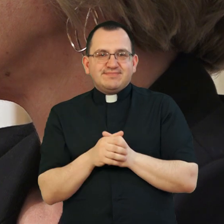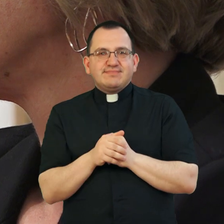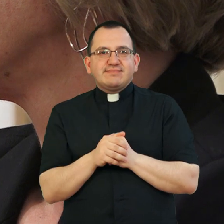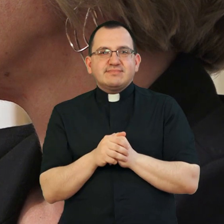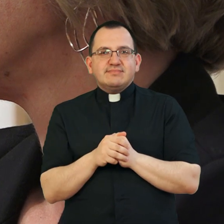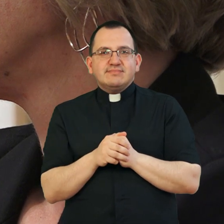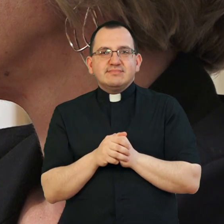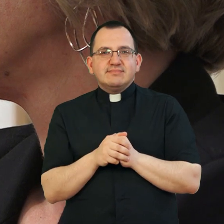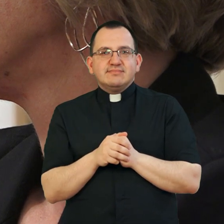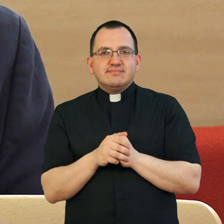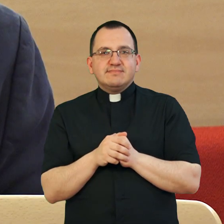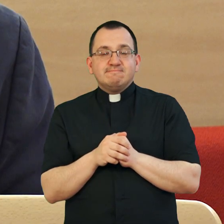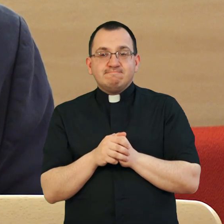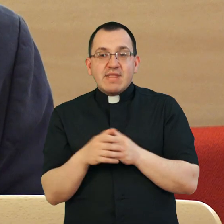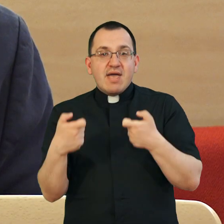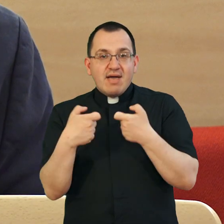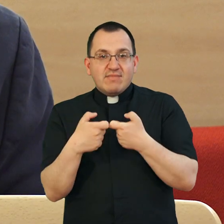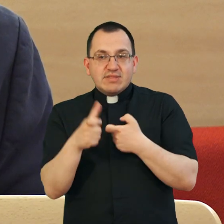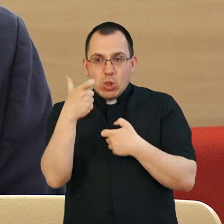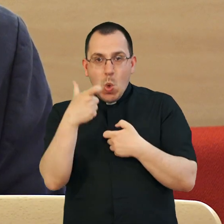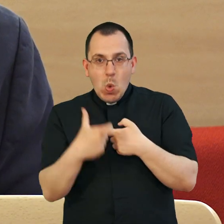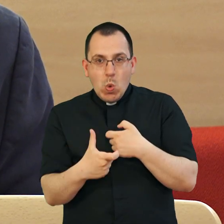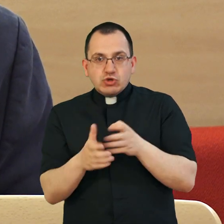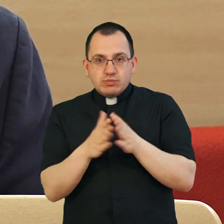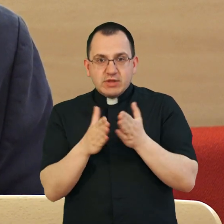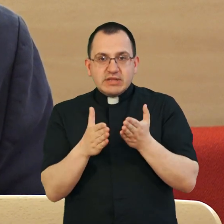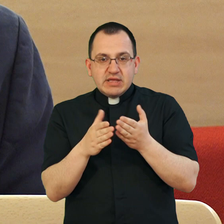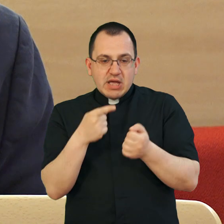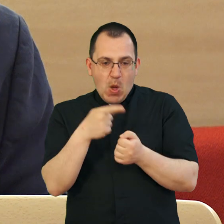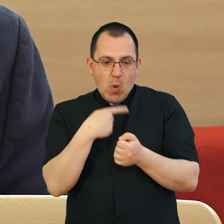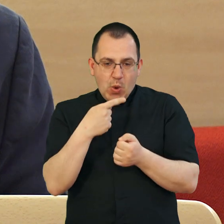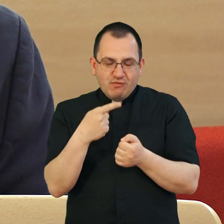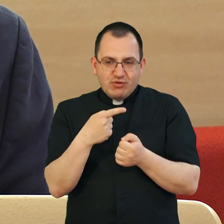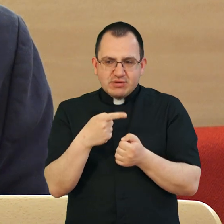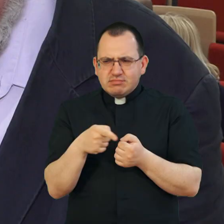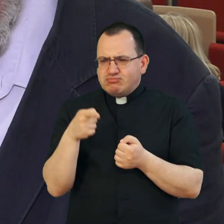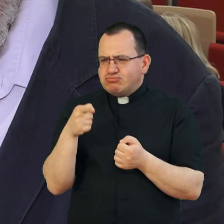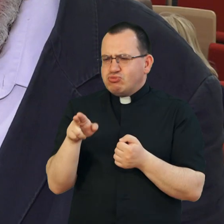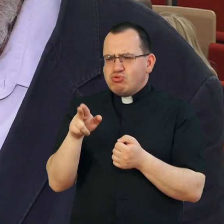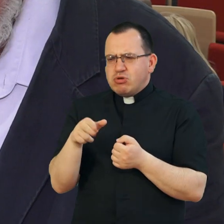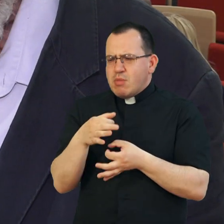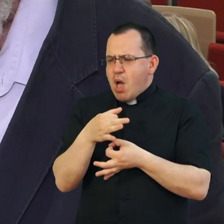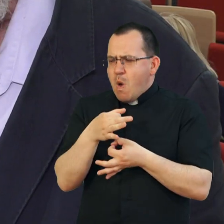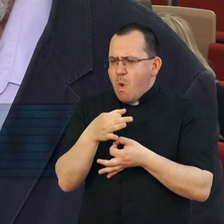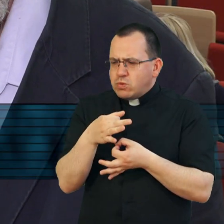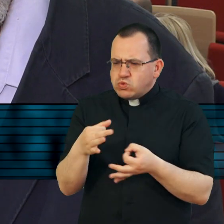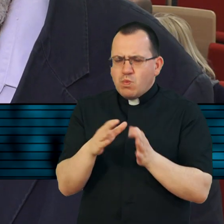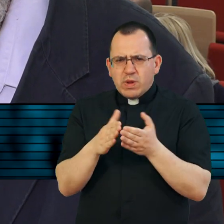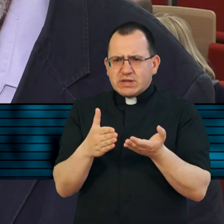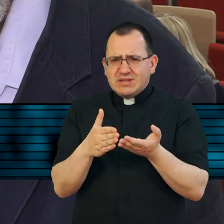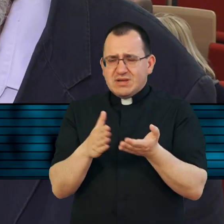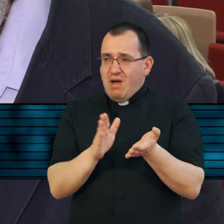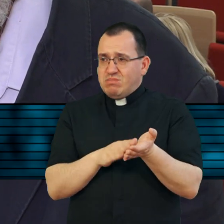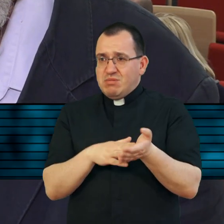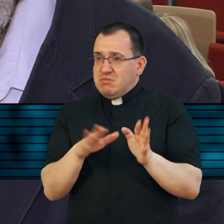kraja. O osobnoj biblioteci Ljubomira Marakovića je rekao. Tu ima izuzetnih knjiga koje mi danas već ne možemo